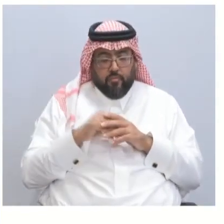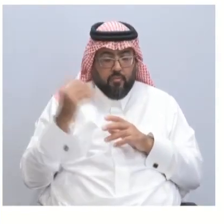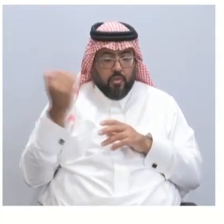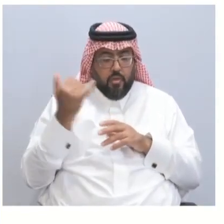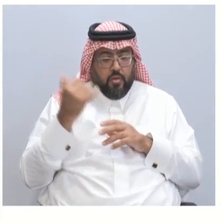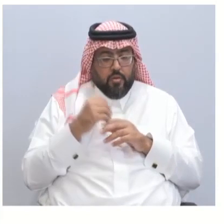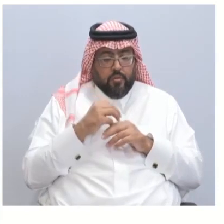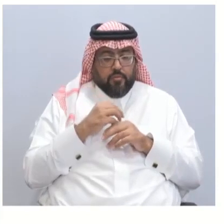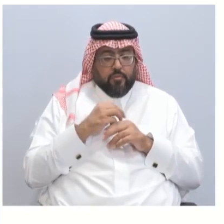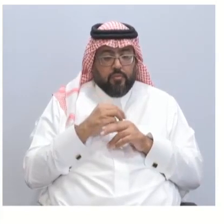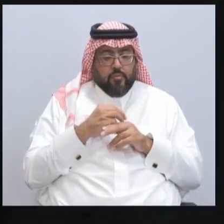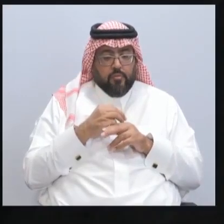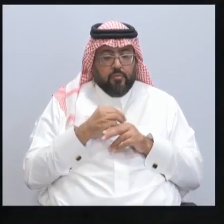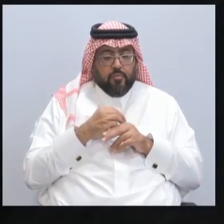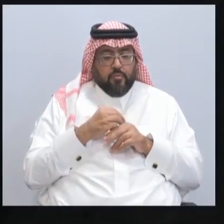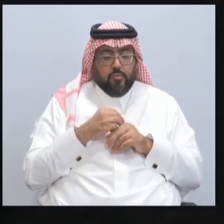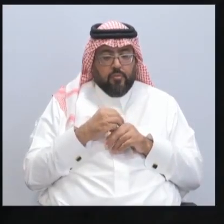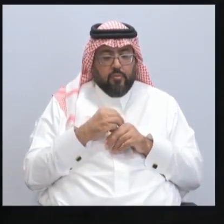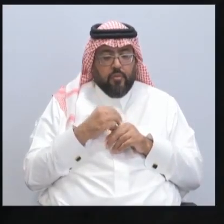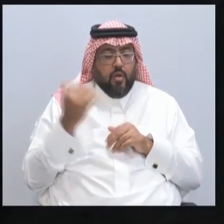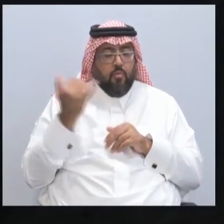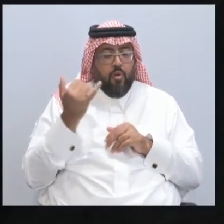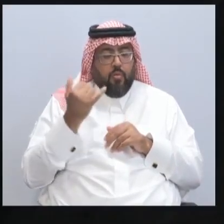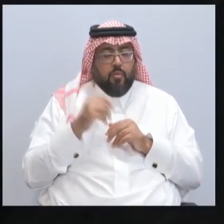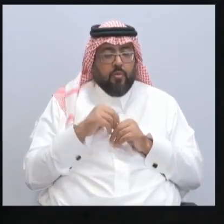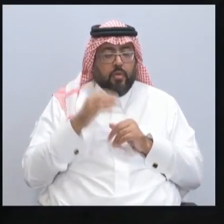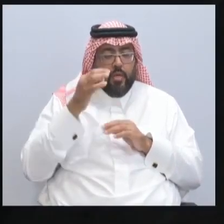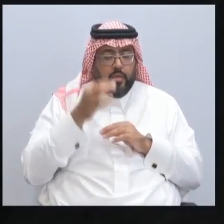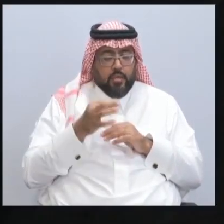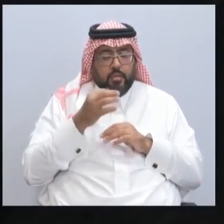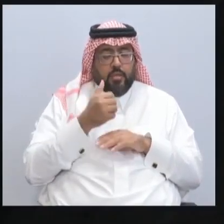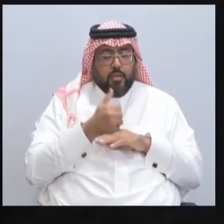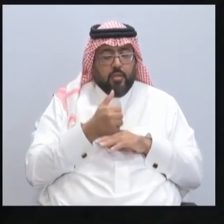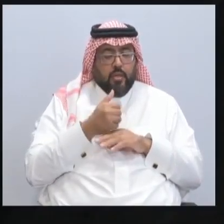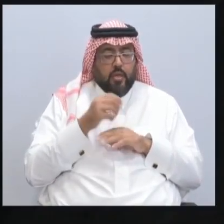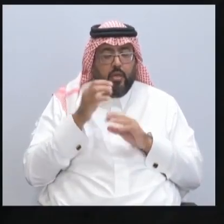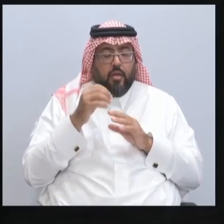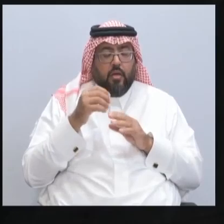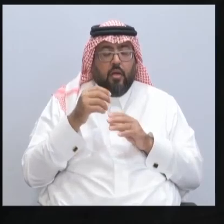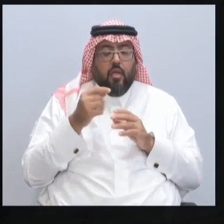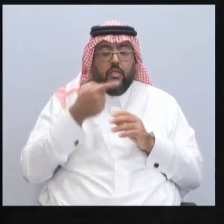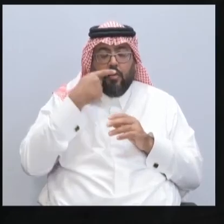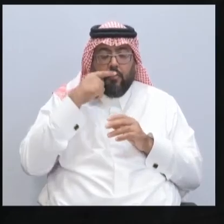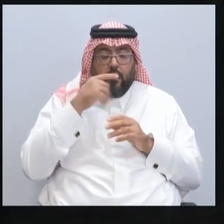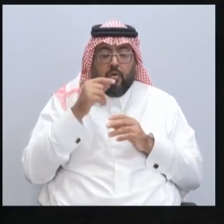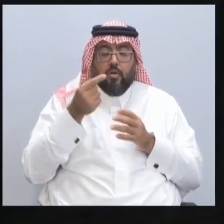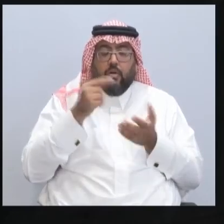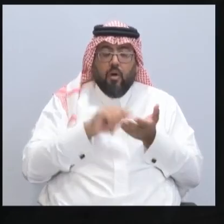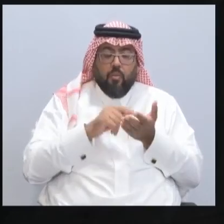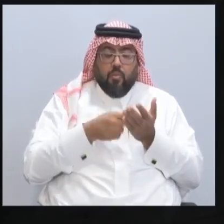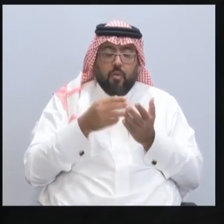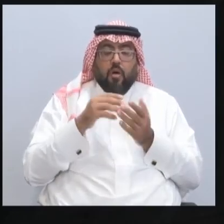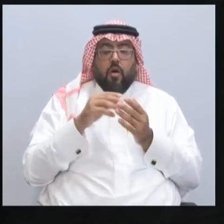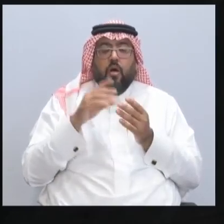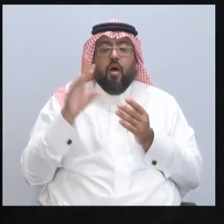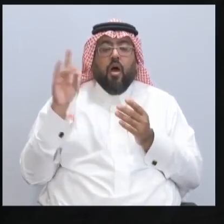اهم المحصولات الزراعيه المهمه والاساسيه تمور حب خضار